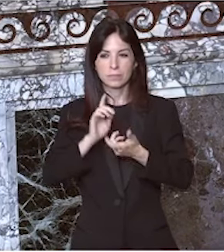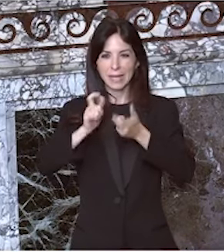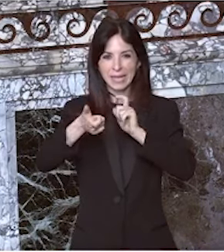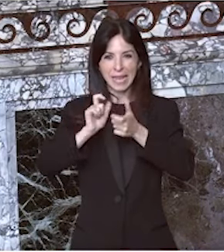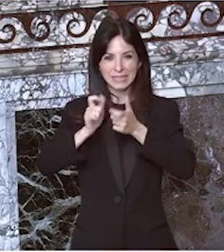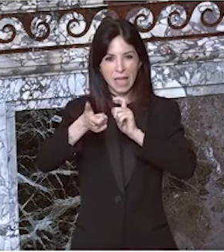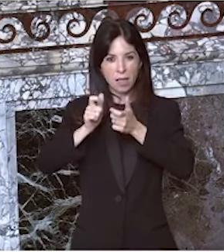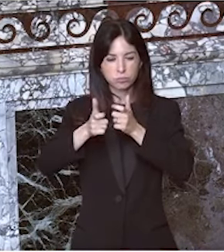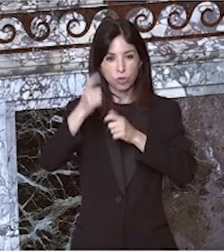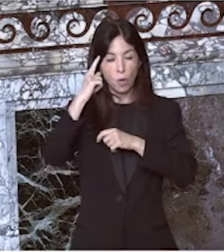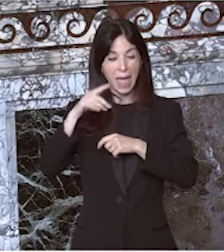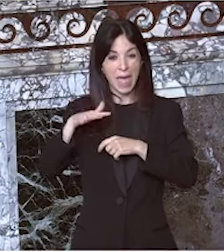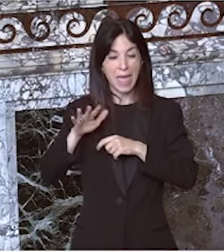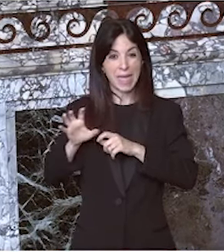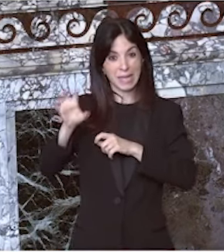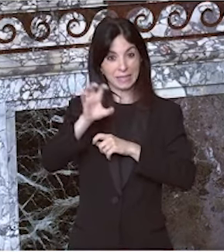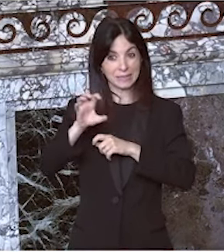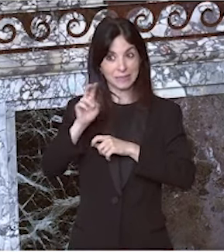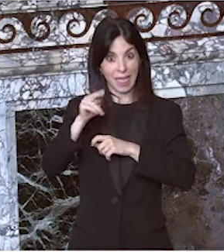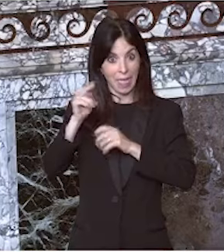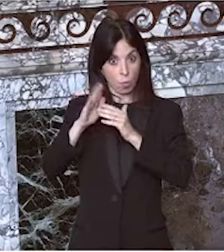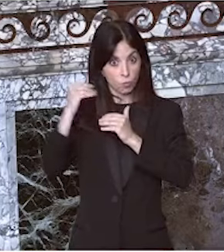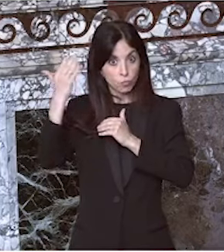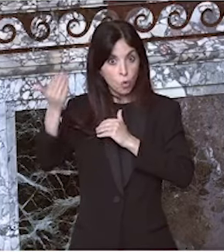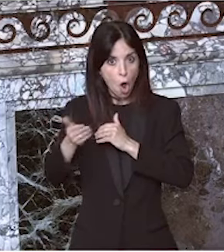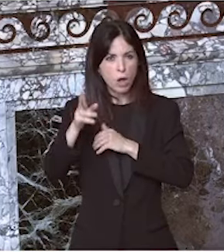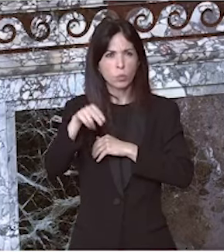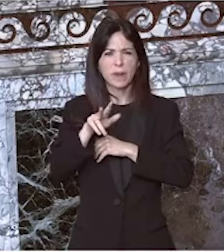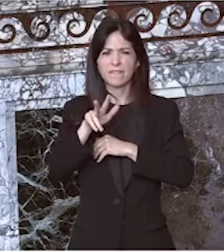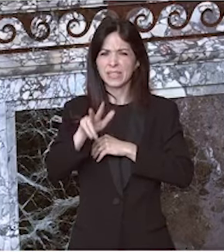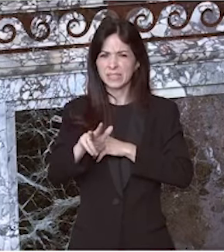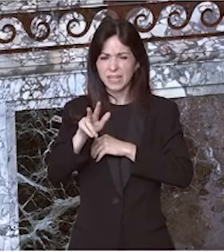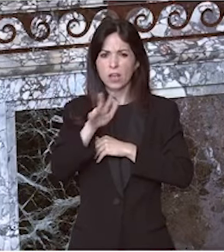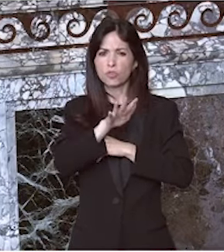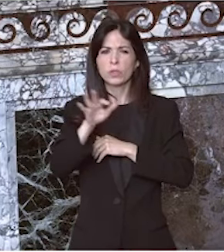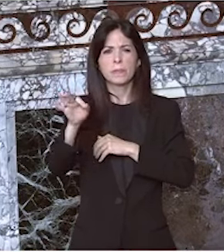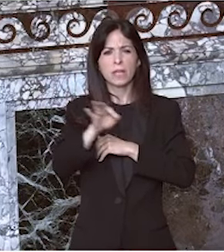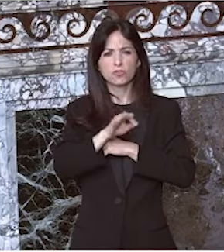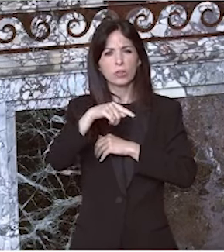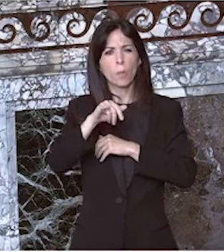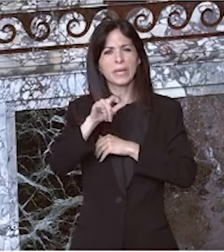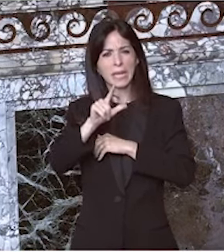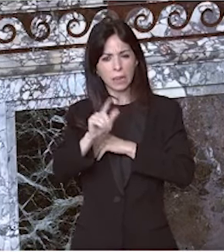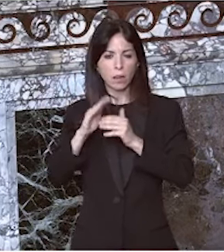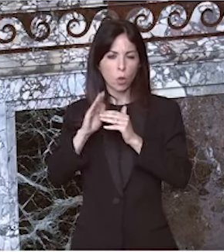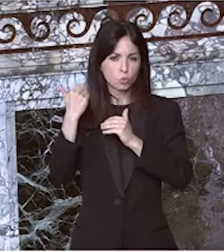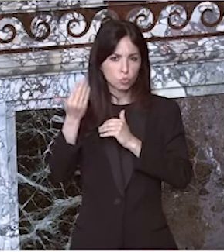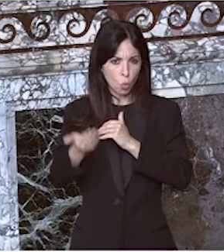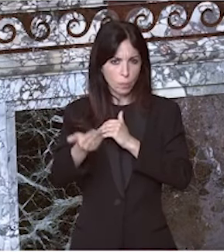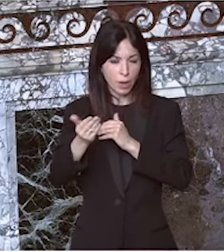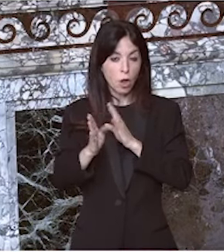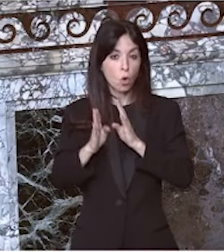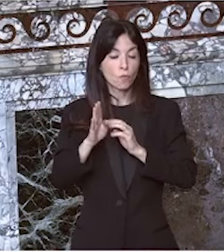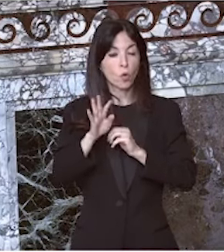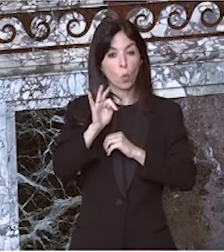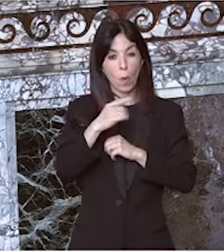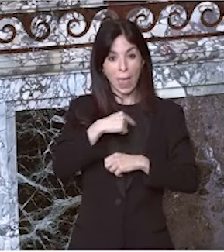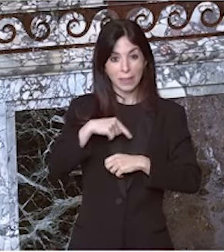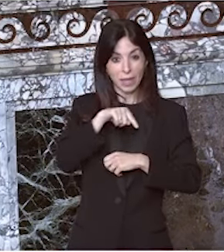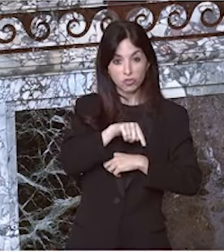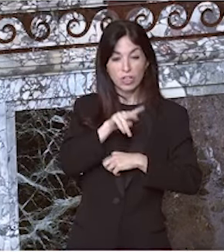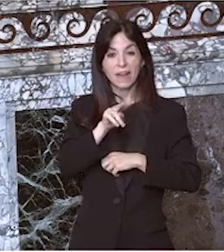L'interscambio con i paesi esterni all'area nel 2023 superava il 55% del PIL, a fronte del 40% della Cina e